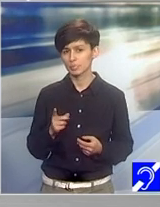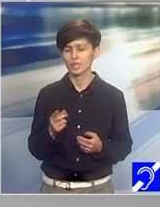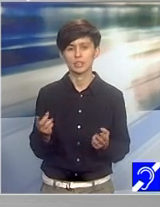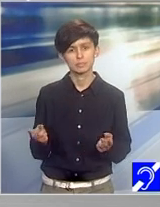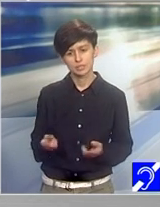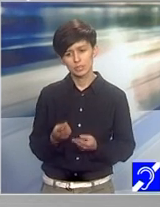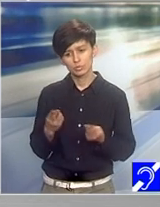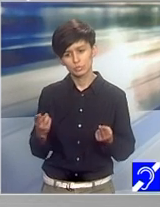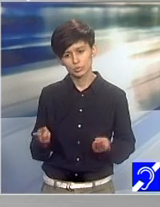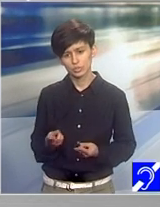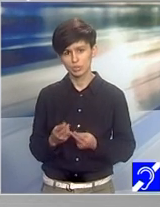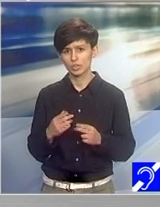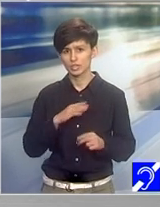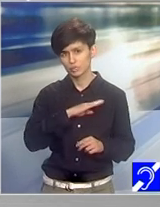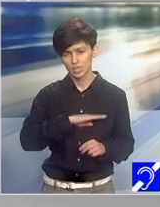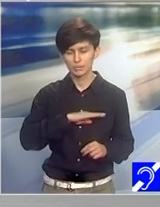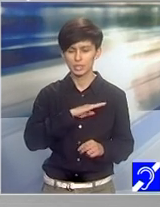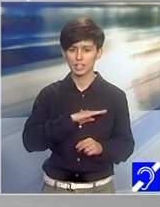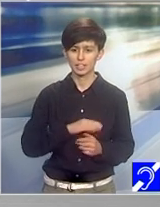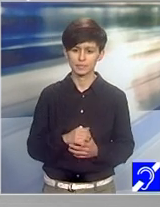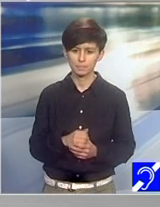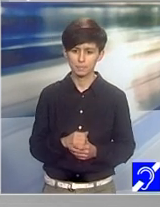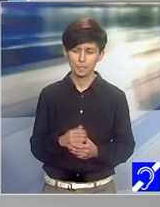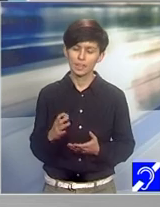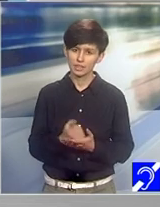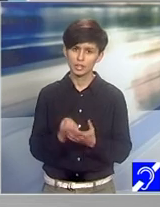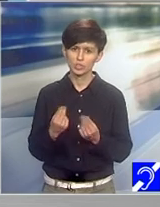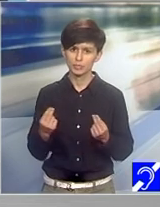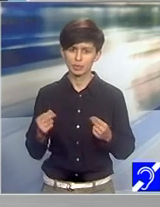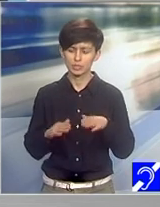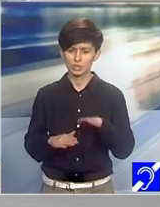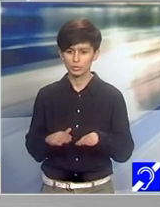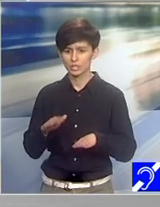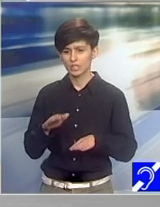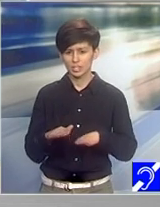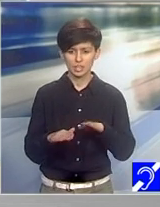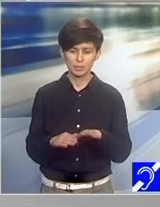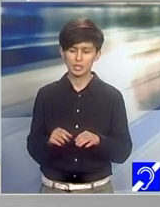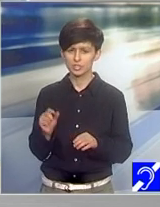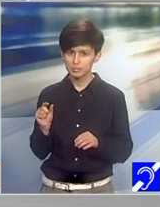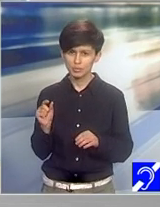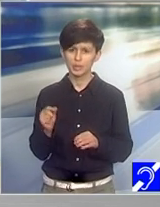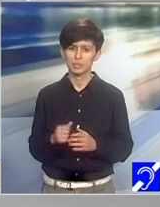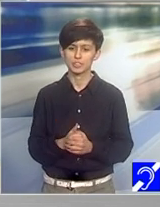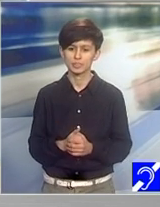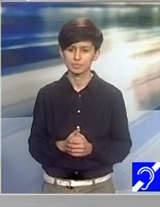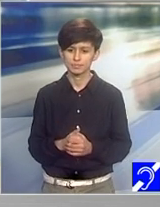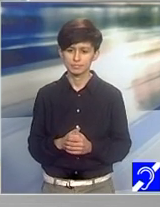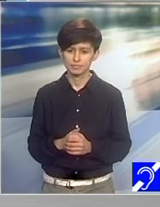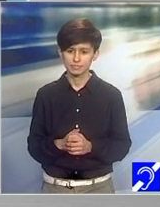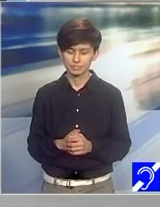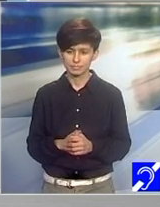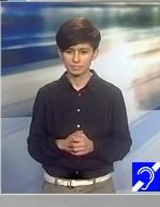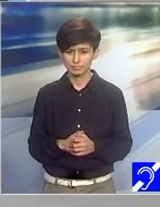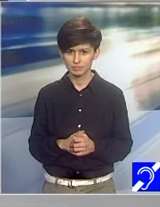răbdare. Suntem mai eficienți așa cu pași mărunți și... Așa sardelenii. Pași da, mărunți, va veni sigur, vremea primului morcov.